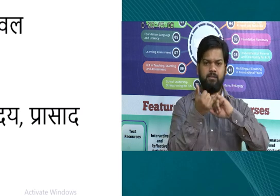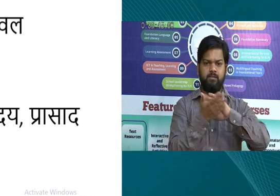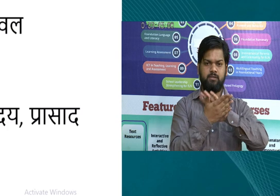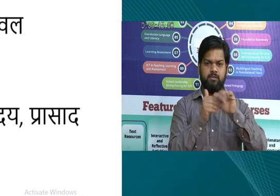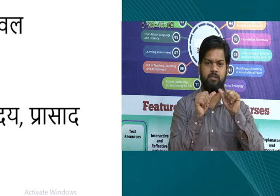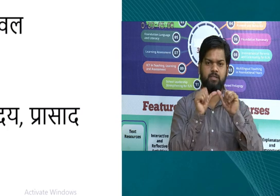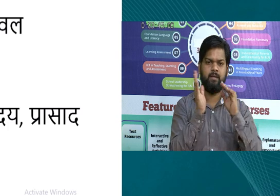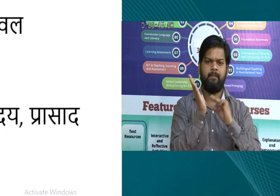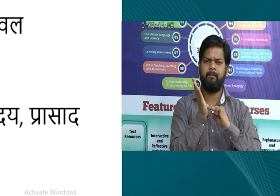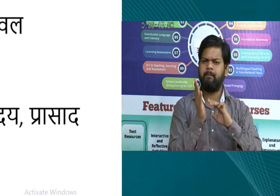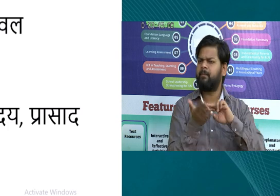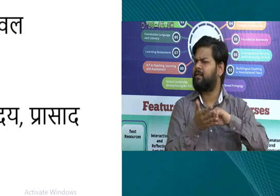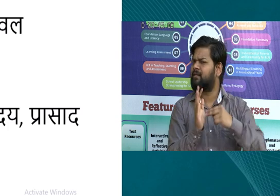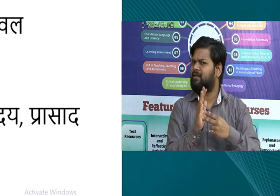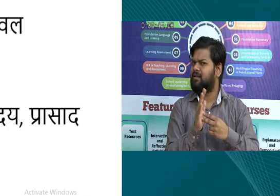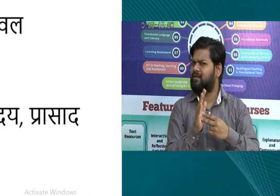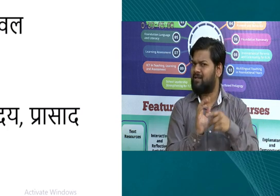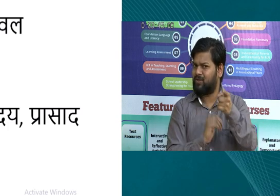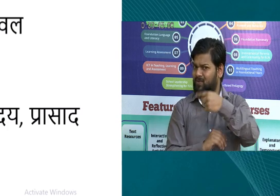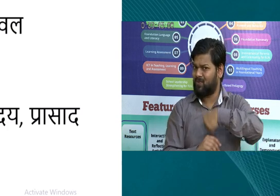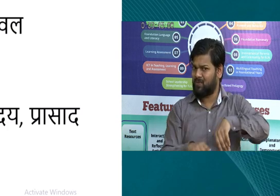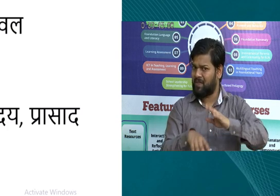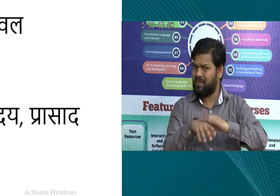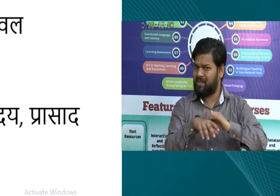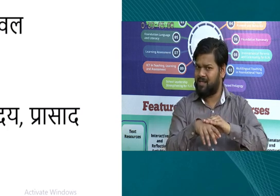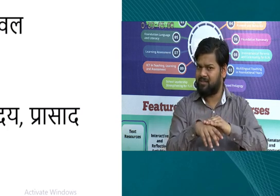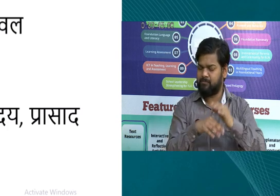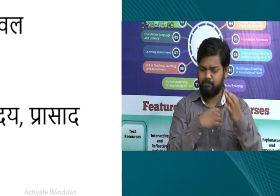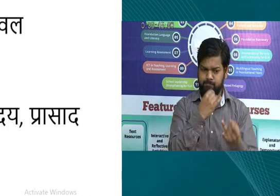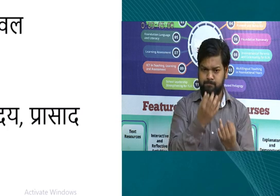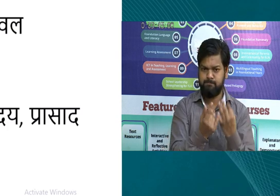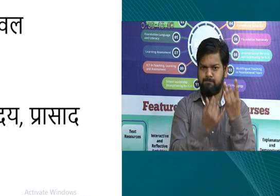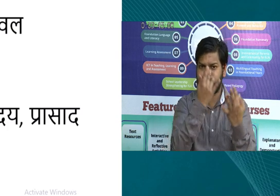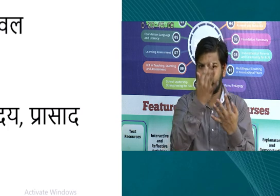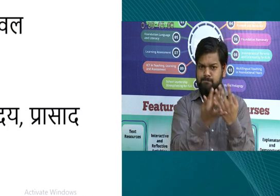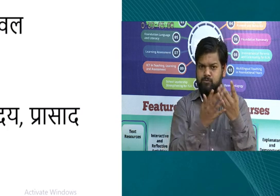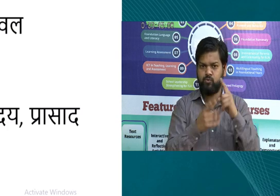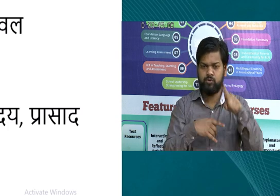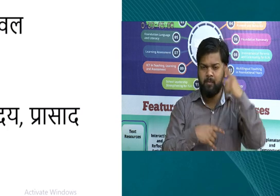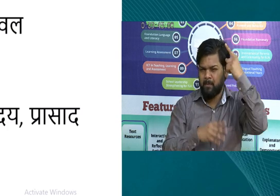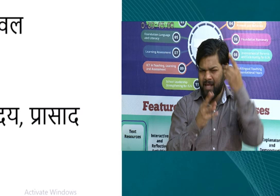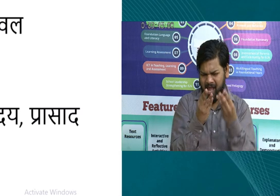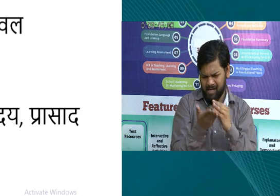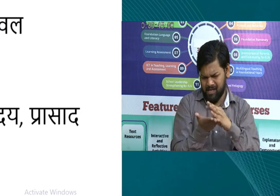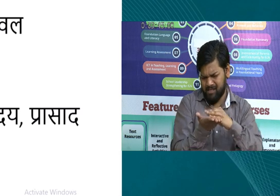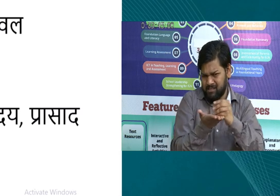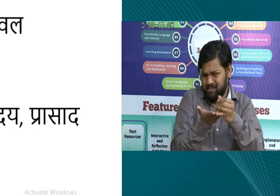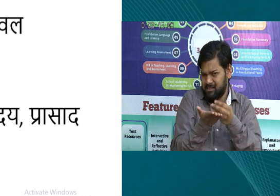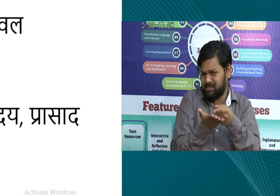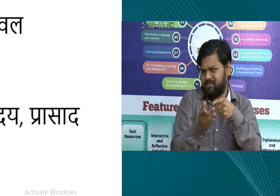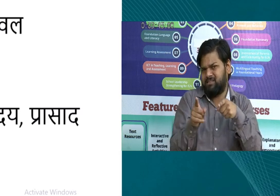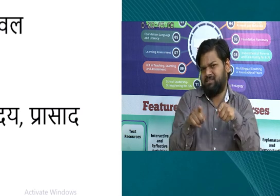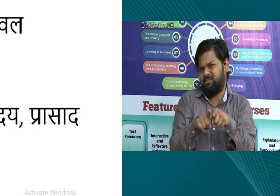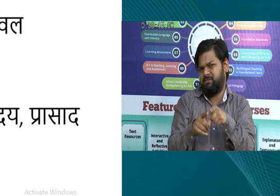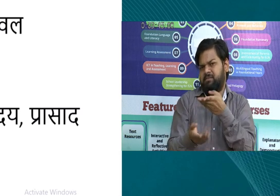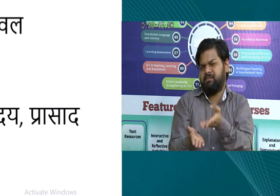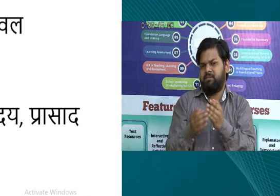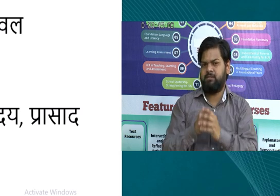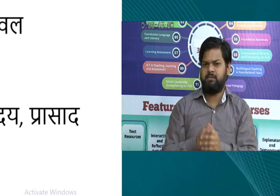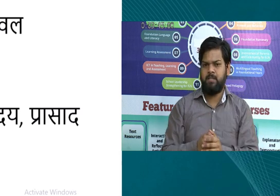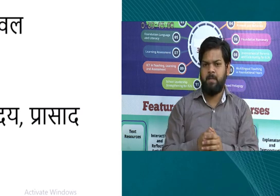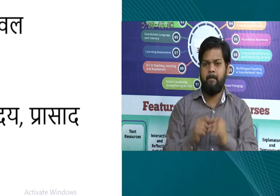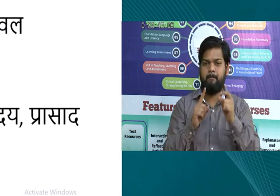रख ही होती है जलने के बाद की जो स्थिति है और विध्वंस यानी बिल्कुल खंडित कर दिया